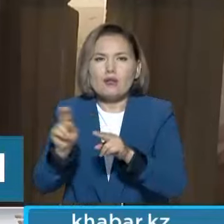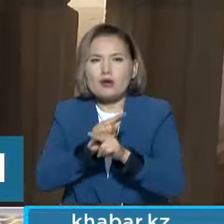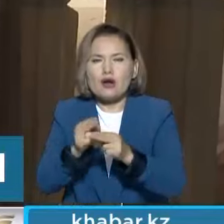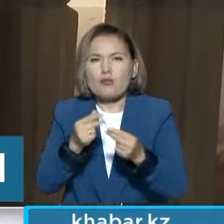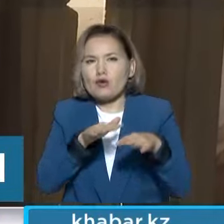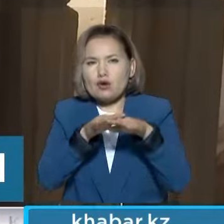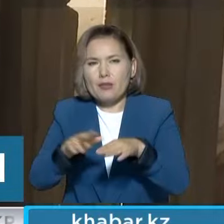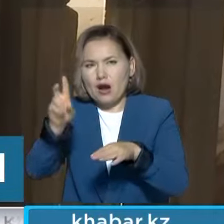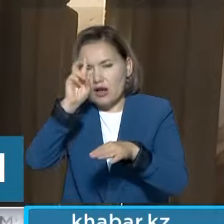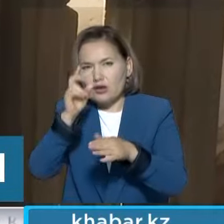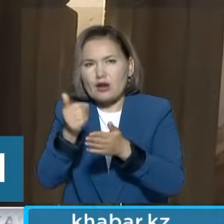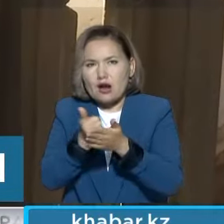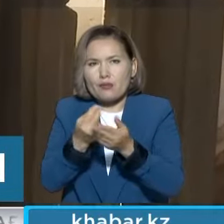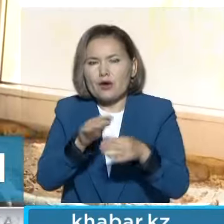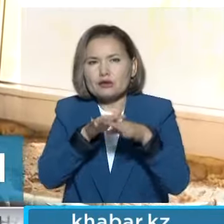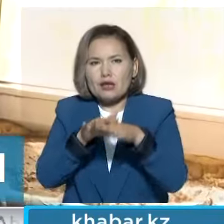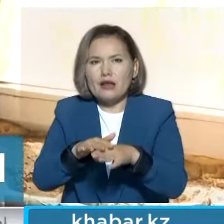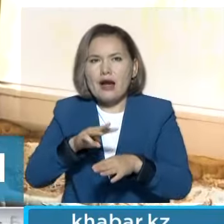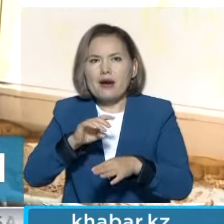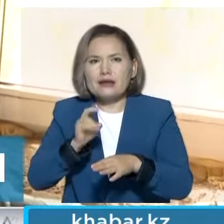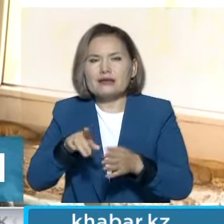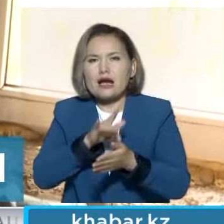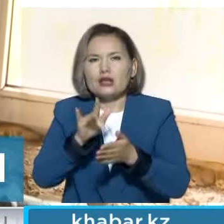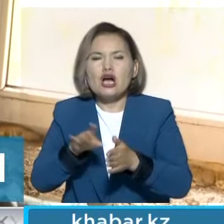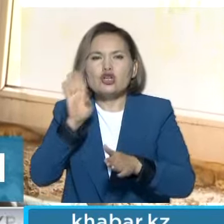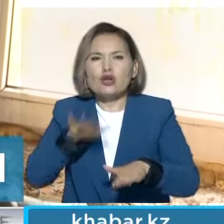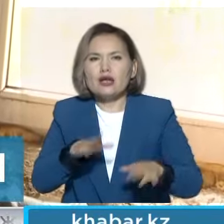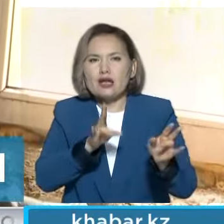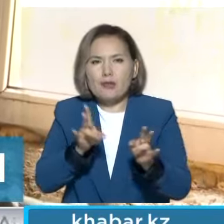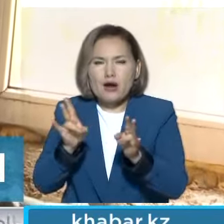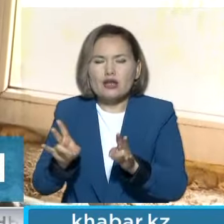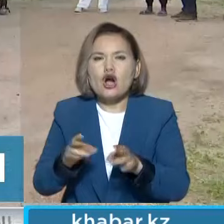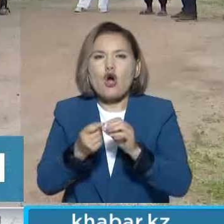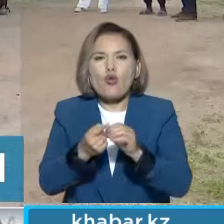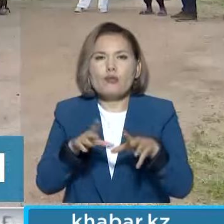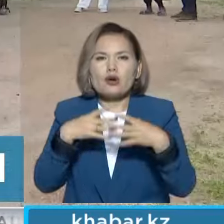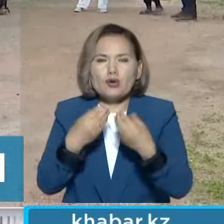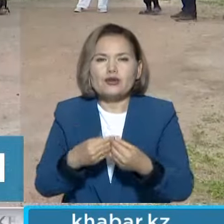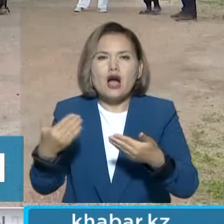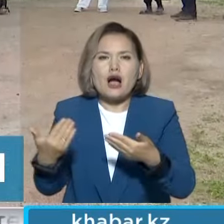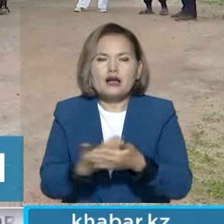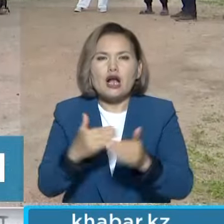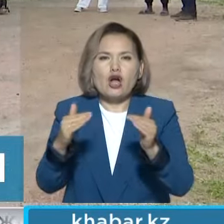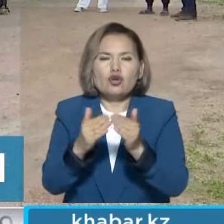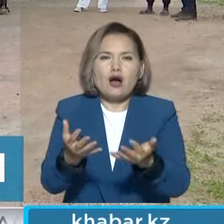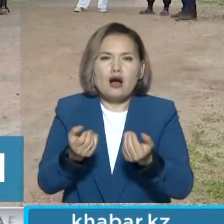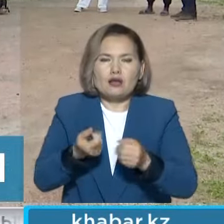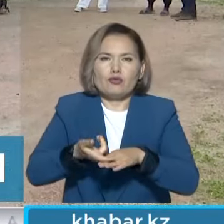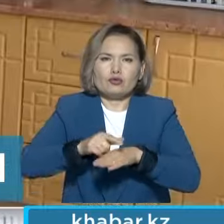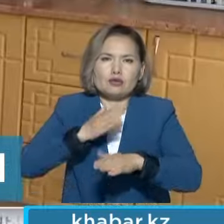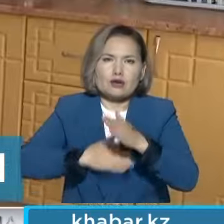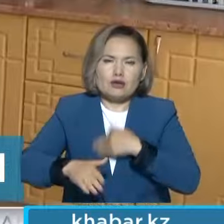бюджеттен өтемақы төленді, ал Макинск қаласында су тасқынан зардап шеккен 11 отбасы қоныс тойын тойлады.